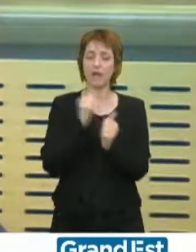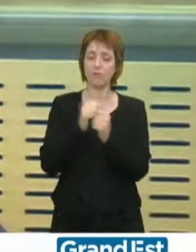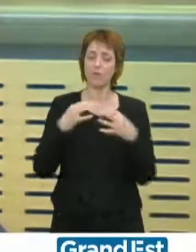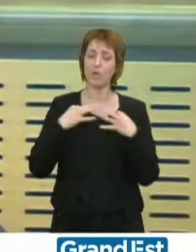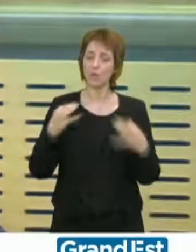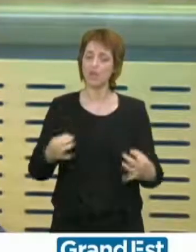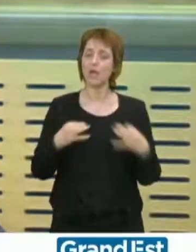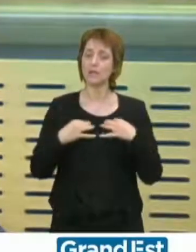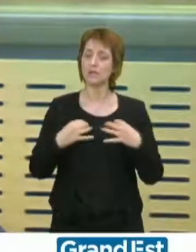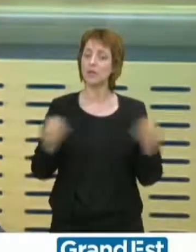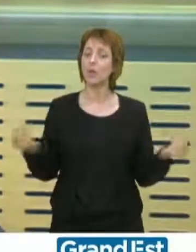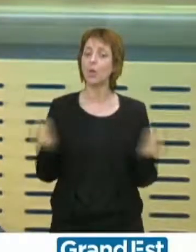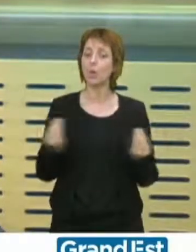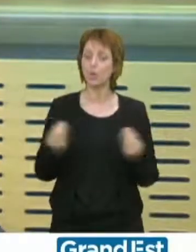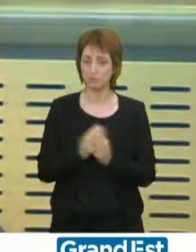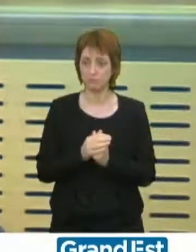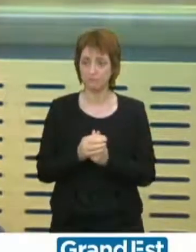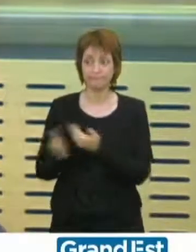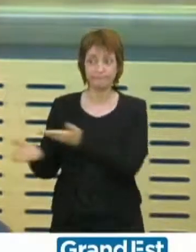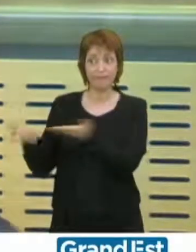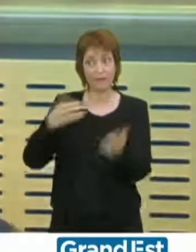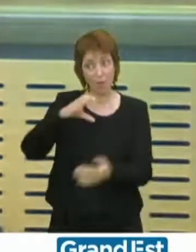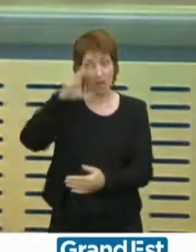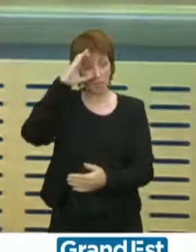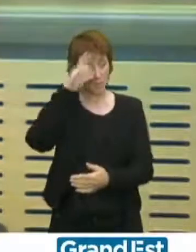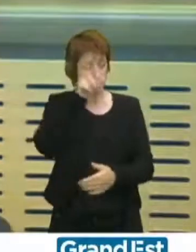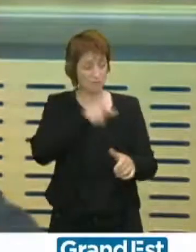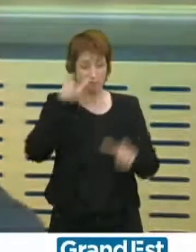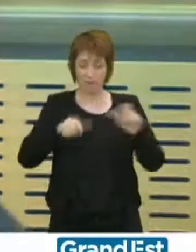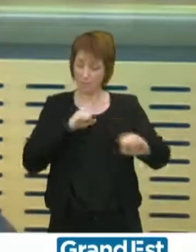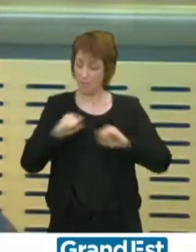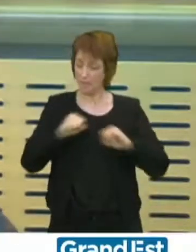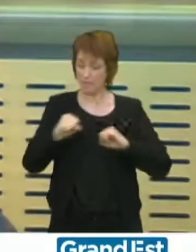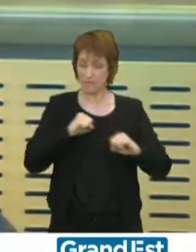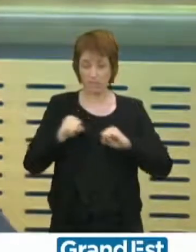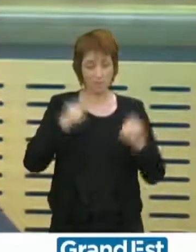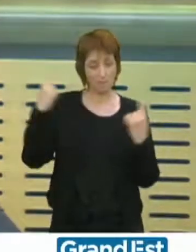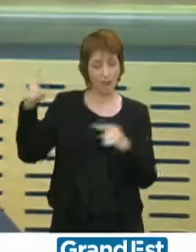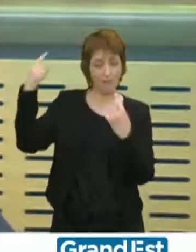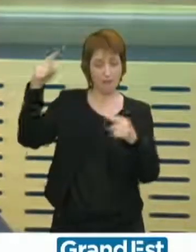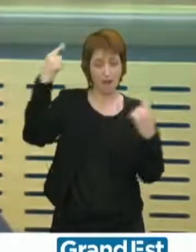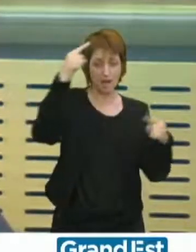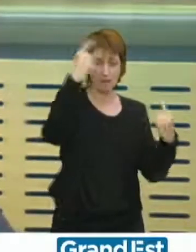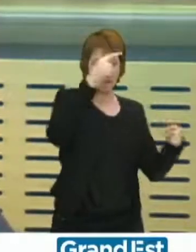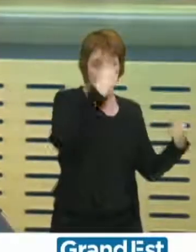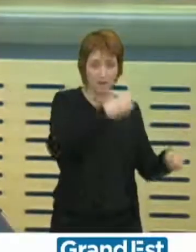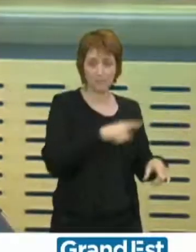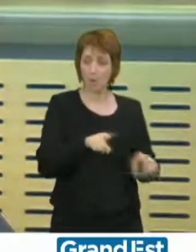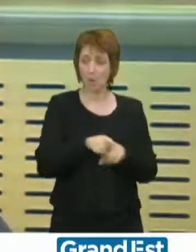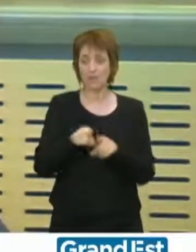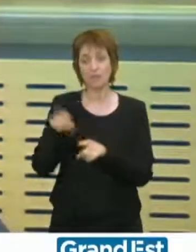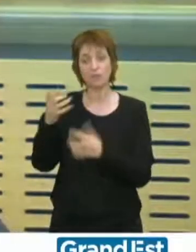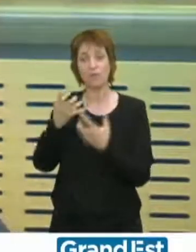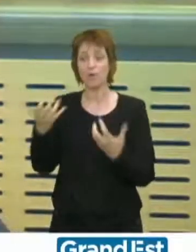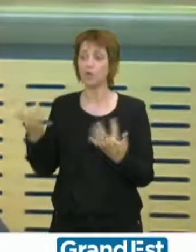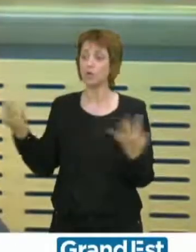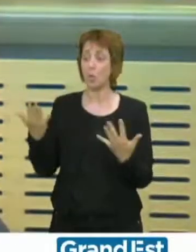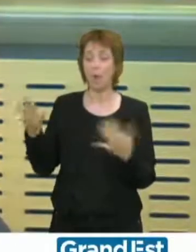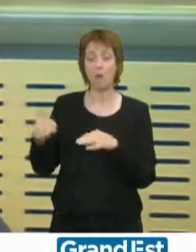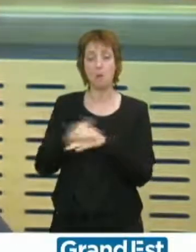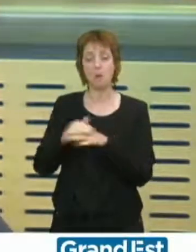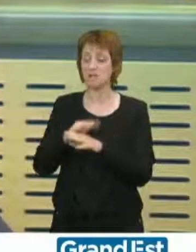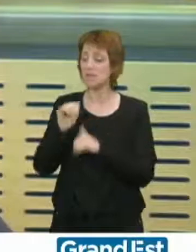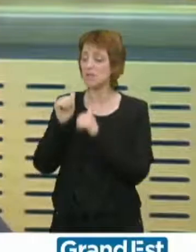écoute et les mobilisations et les fraudes qui apparaissent dans tous les territoires concernés arrêtez de faire la politique en voulant seulement remplir des grilles d'objectifs